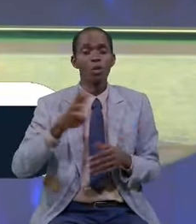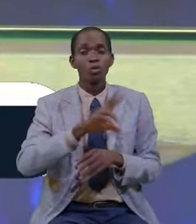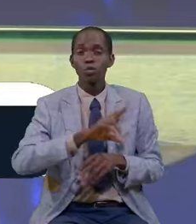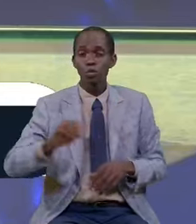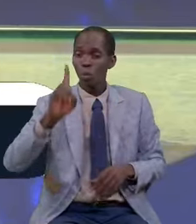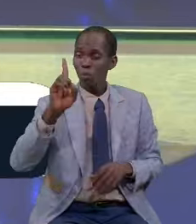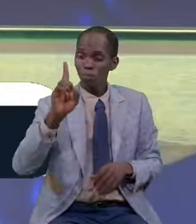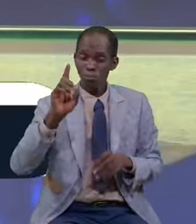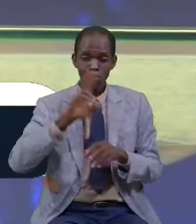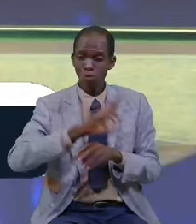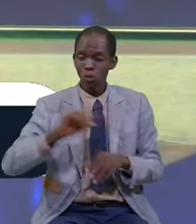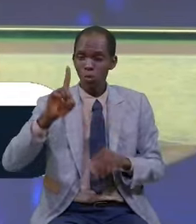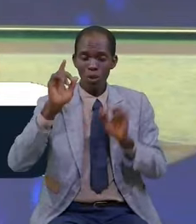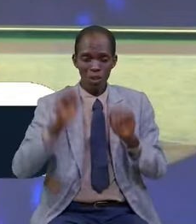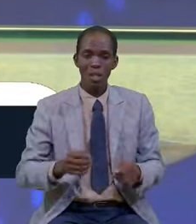Matthieu 6, verset 24, qui dit que